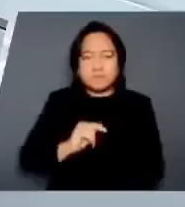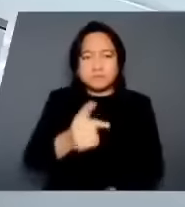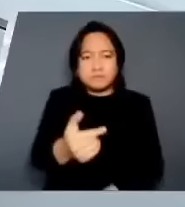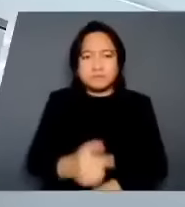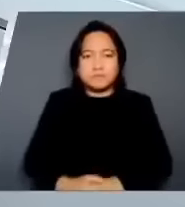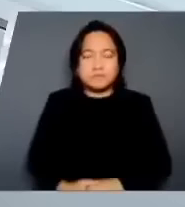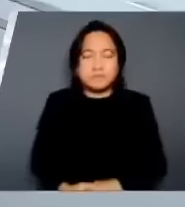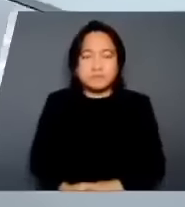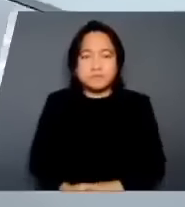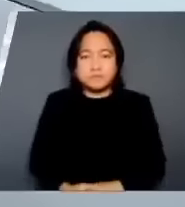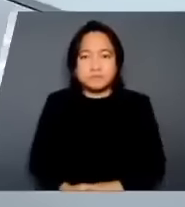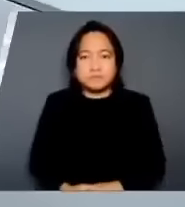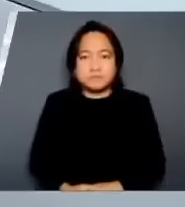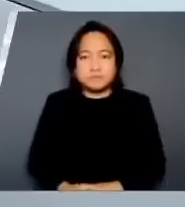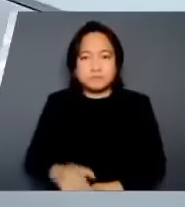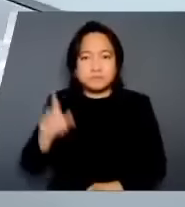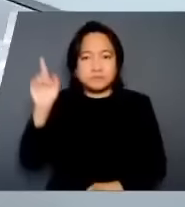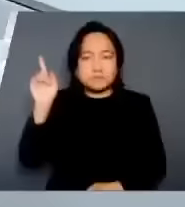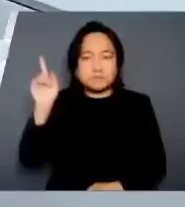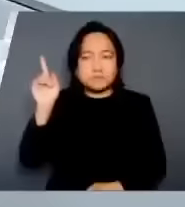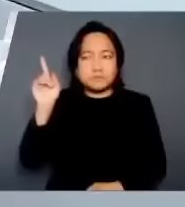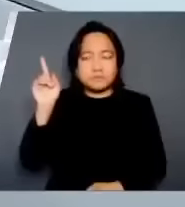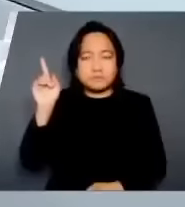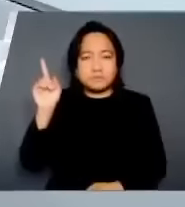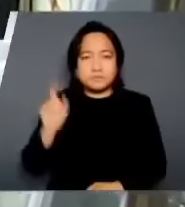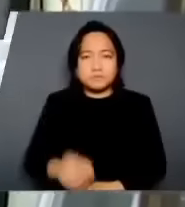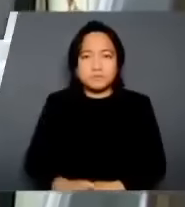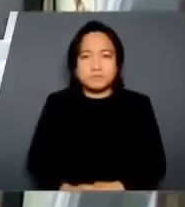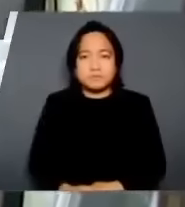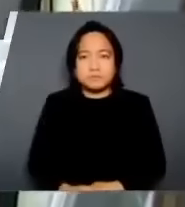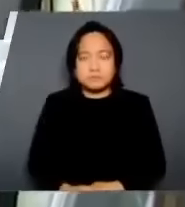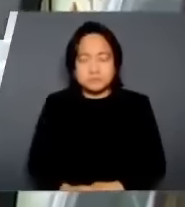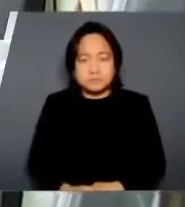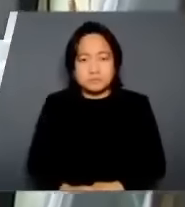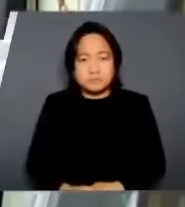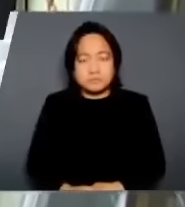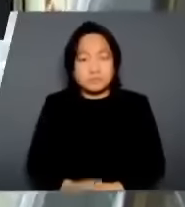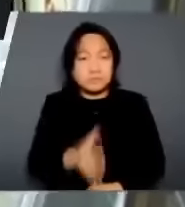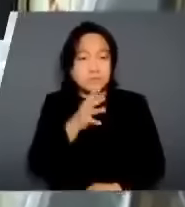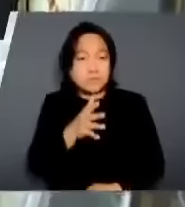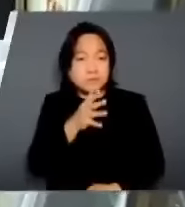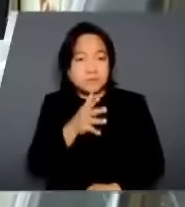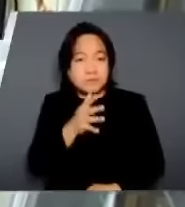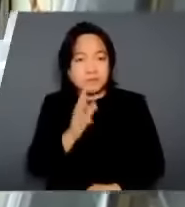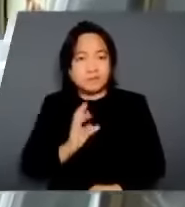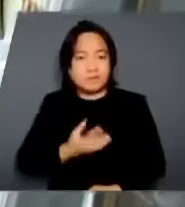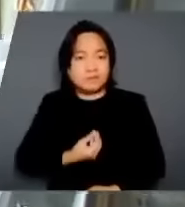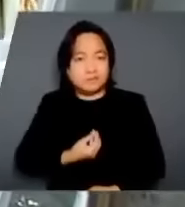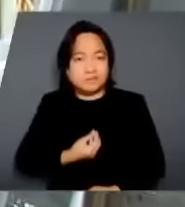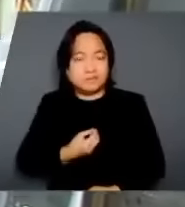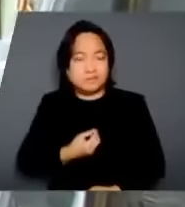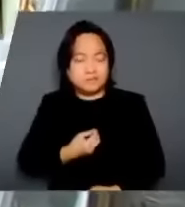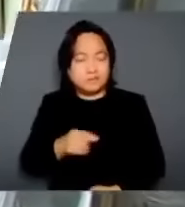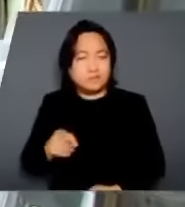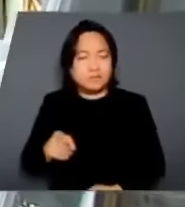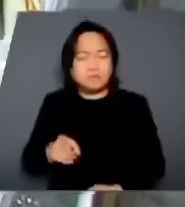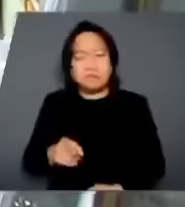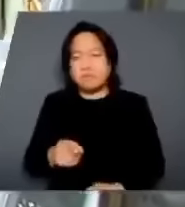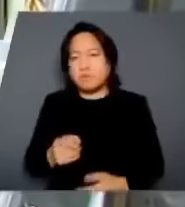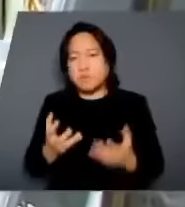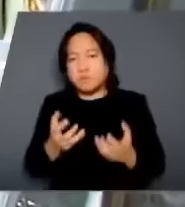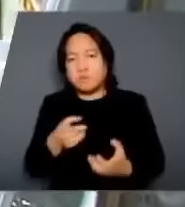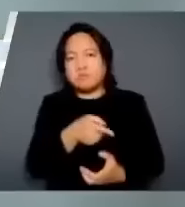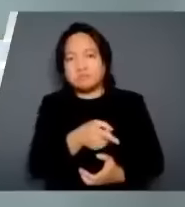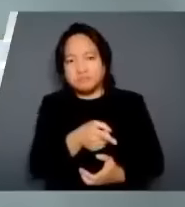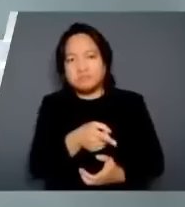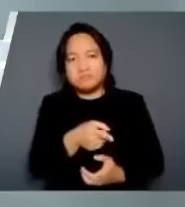Gusto ko pong hustisa. Ang sakit na ginawa niyo sa anak ko. Sabay sa pagluluksa sa pagpanaw na nag-iisang anak na si Shaina, ang